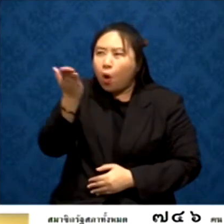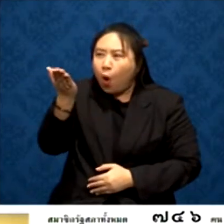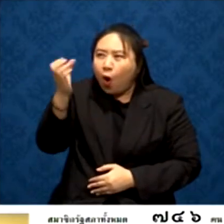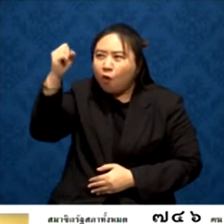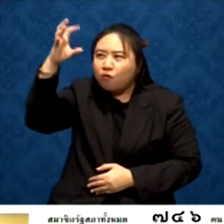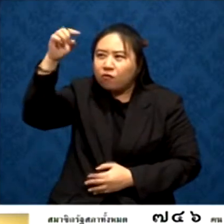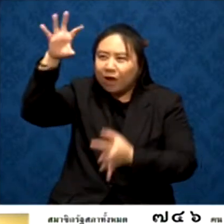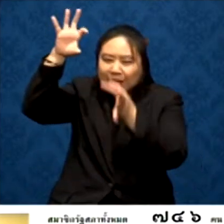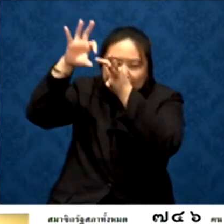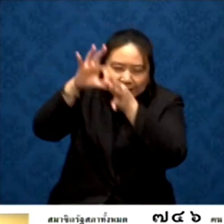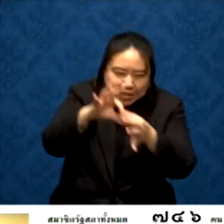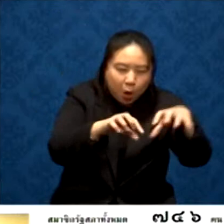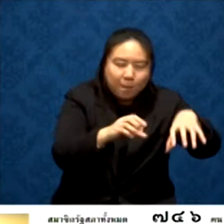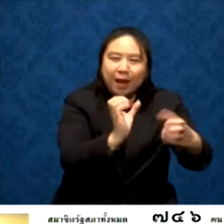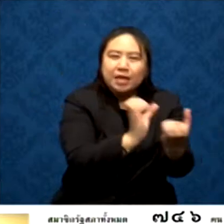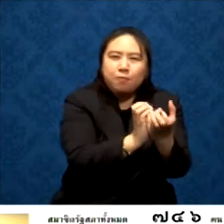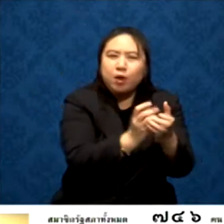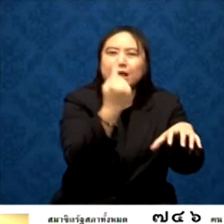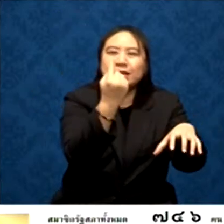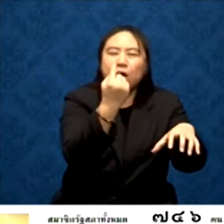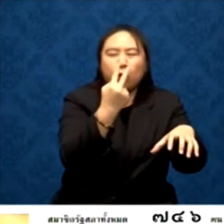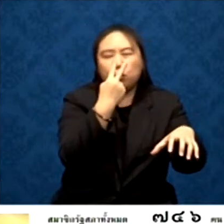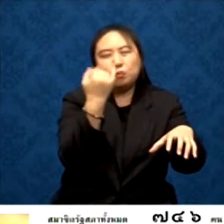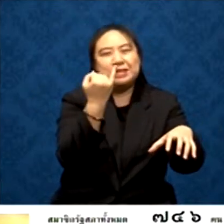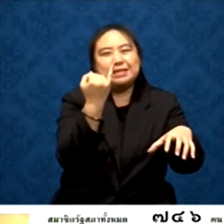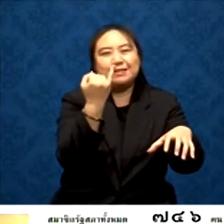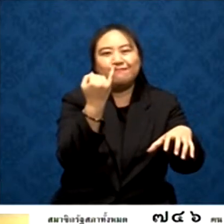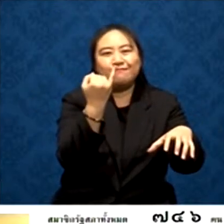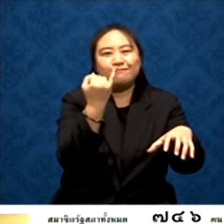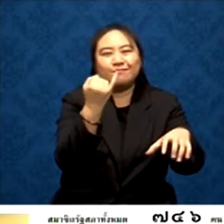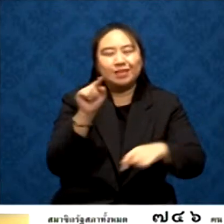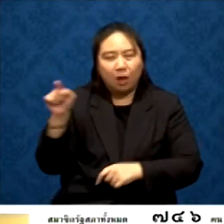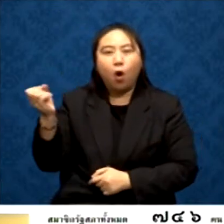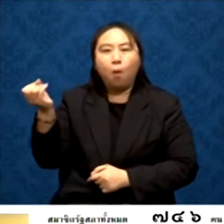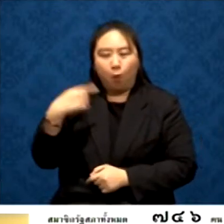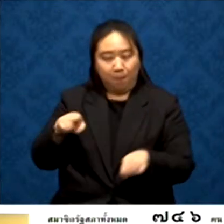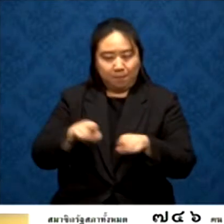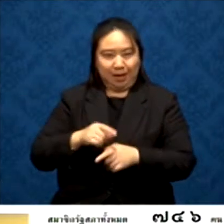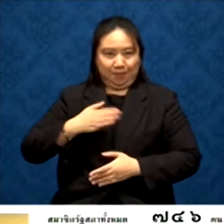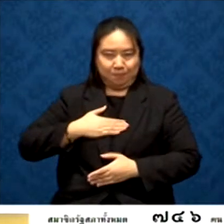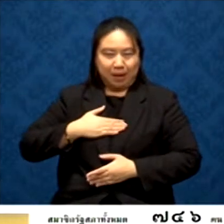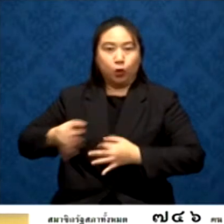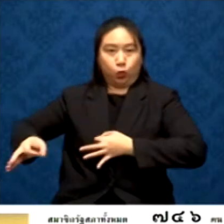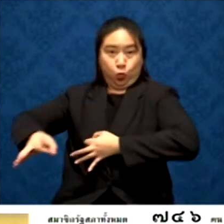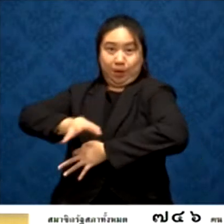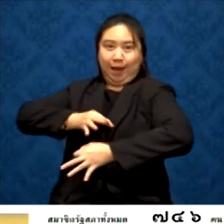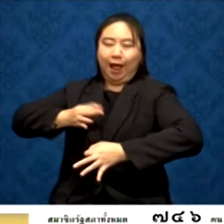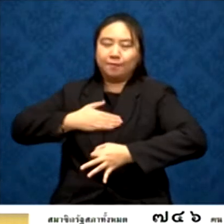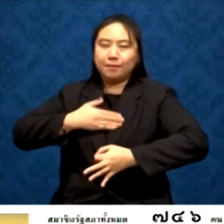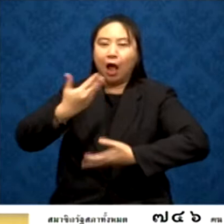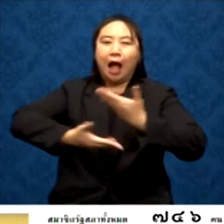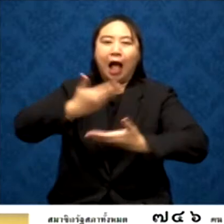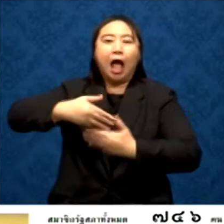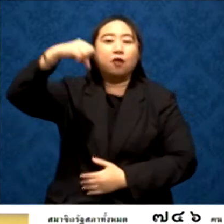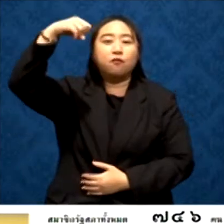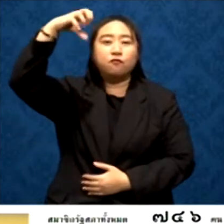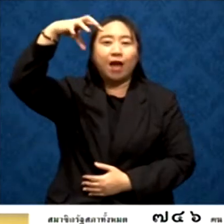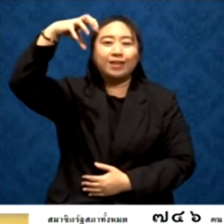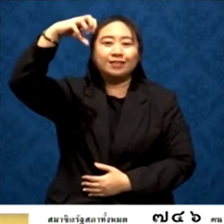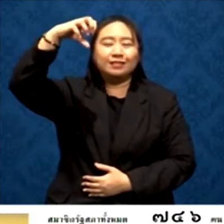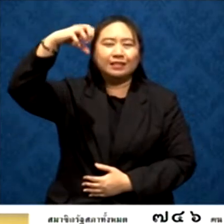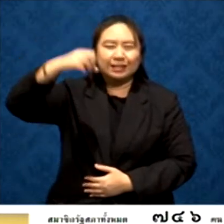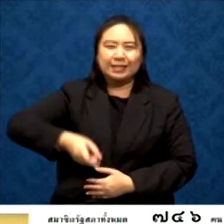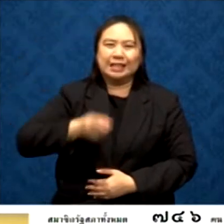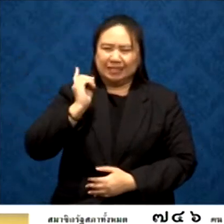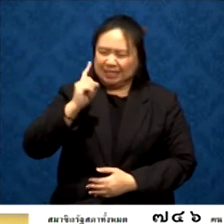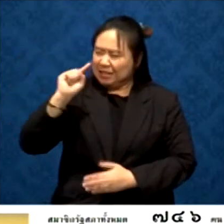เนี่ยมันจะดูไม่ดีเขาก็เลยออกมาว่าให้เป็นตัวแทนขายไฟจริงๆมันไม่ได้ขายจริงๆไม่ได้ขายที่ต